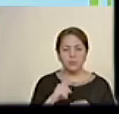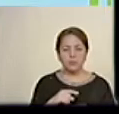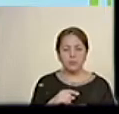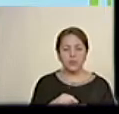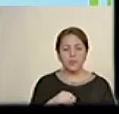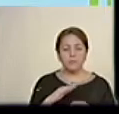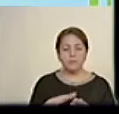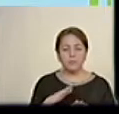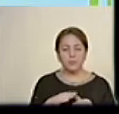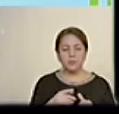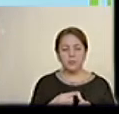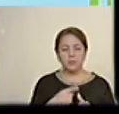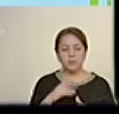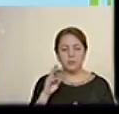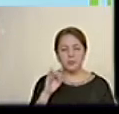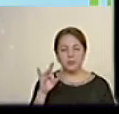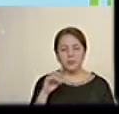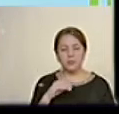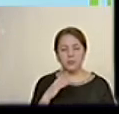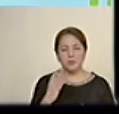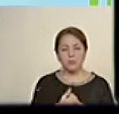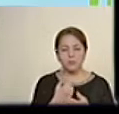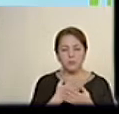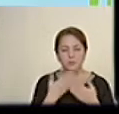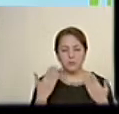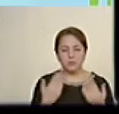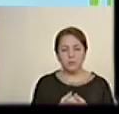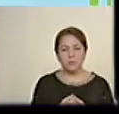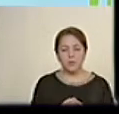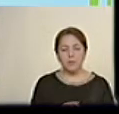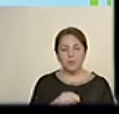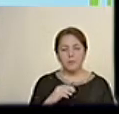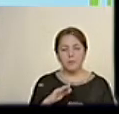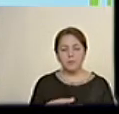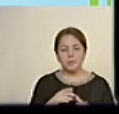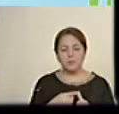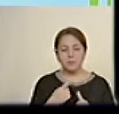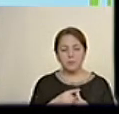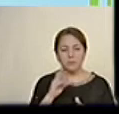наречием, неопределенным местоименным наречием.